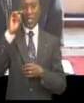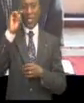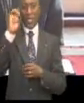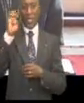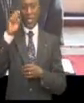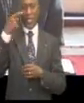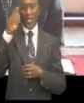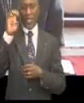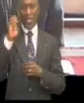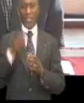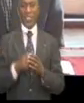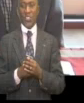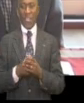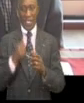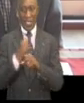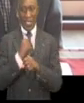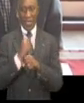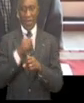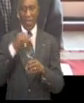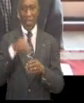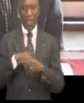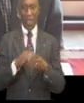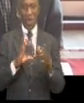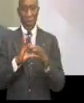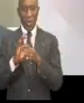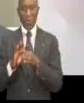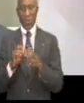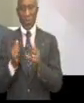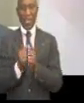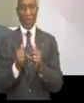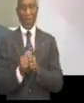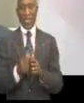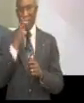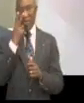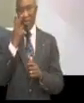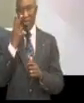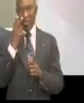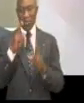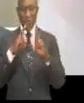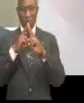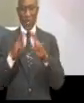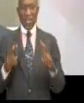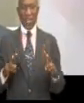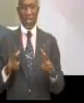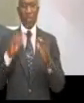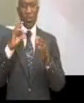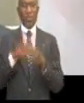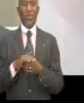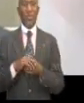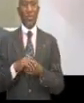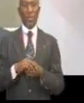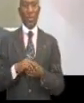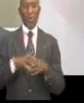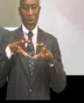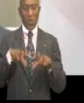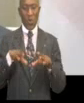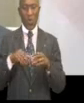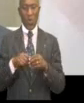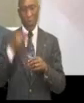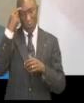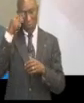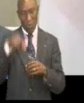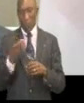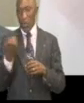l'état civil. L'état civil, c'est la base de ce que nous faisons au niveau